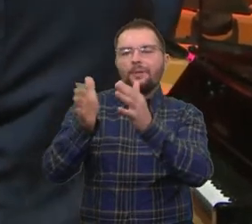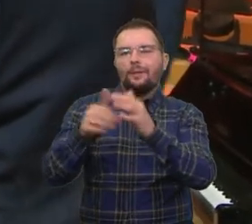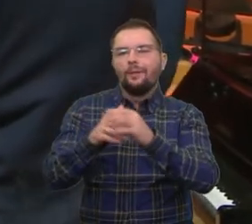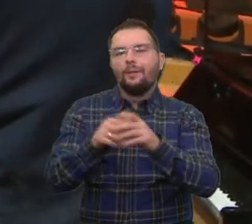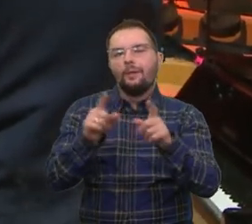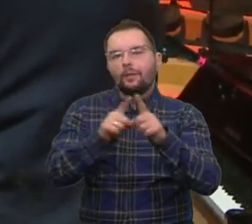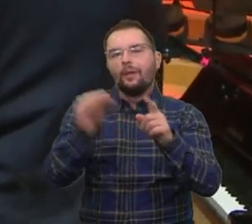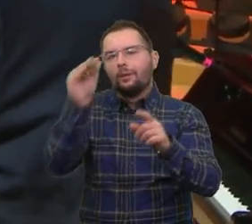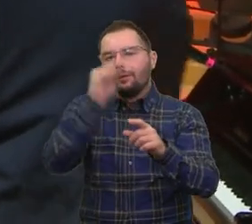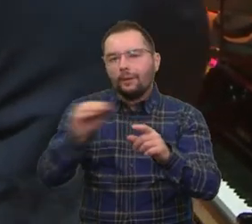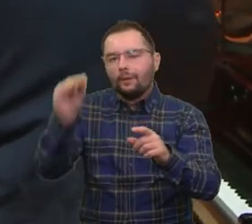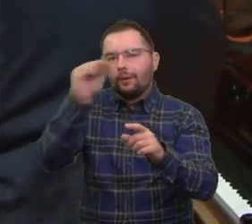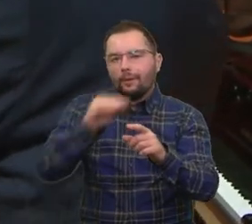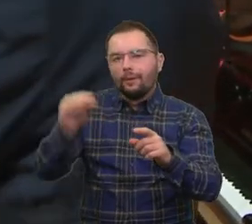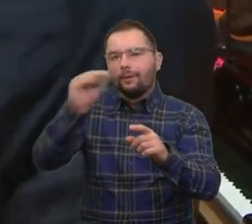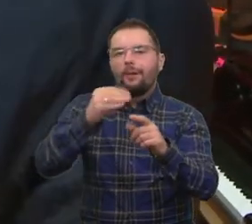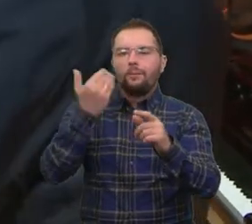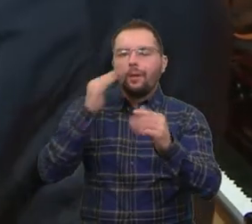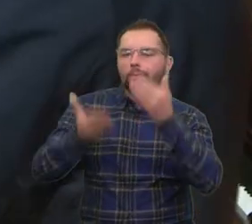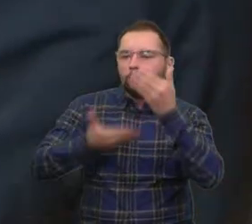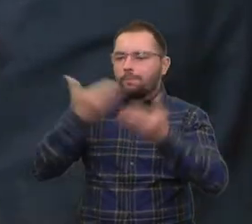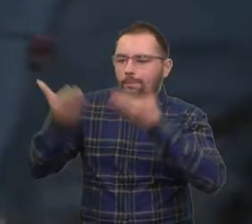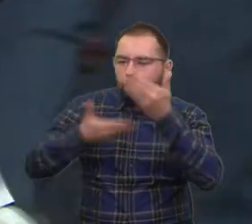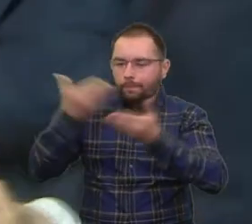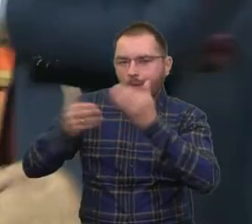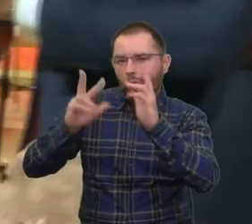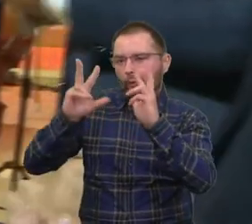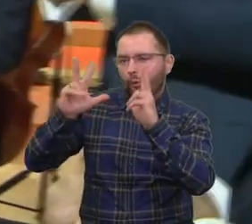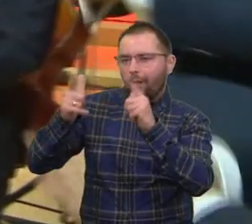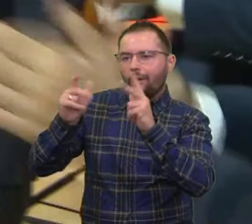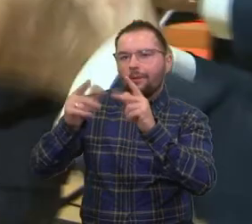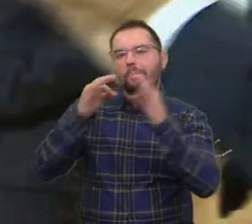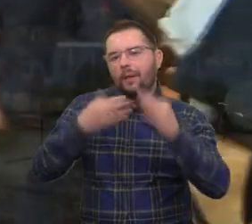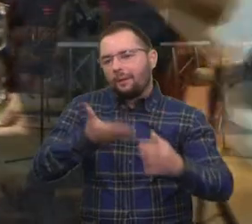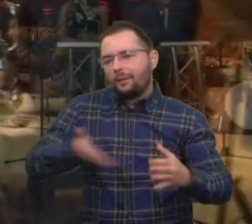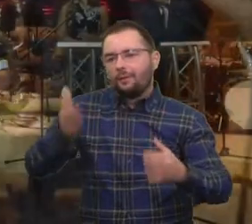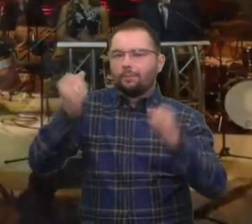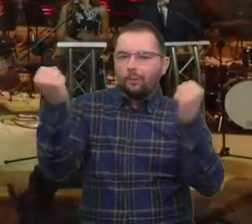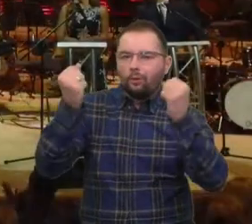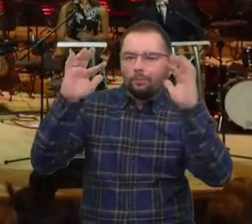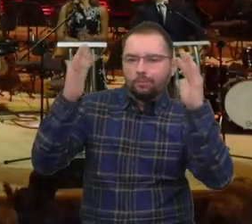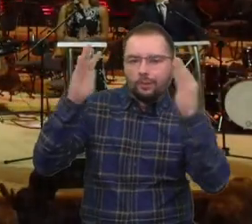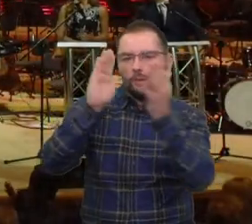I raz jeszcze ogromne, ogromne gratulacje, drodzy państwo.